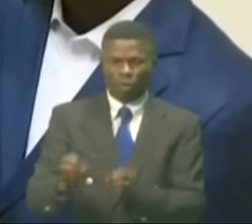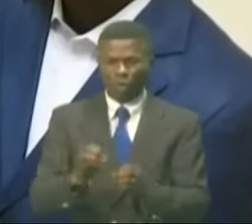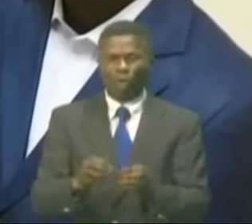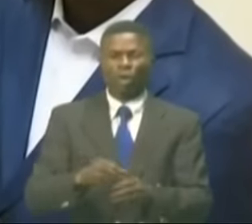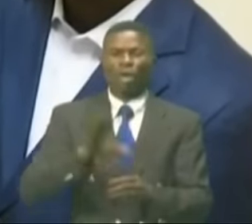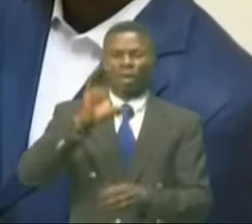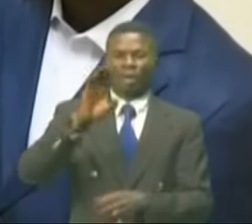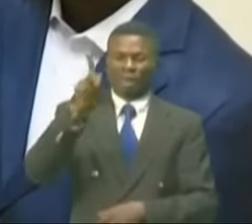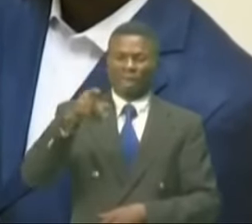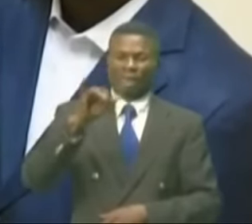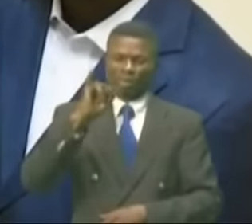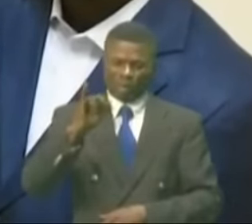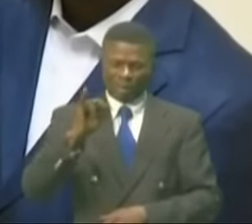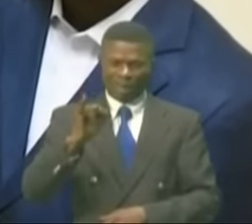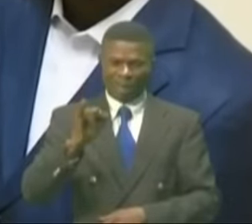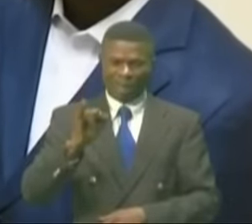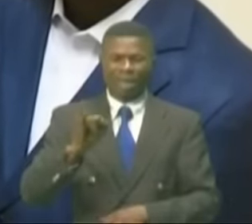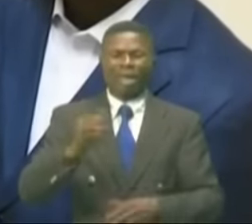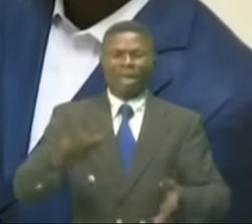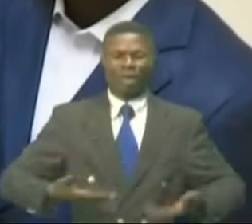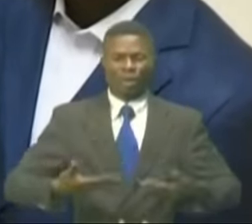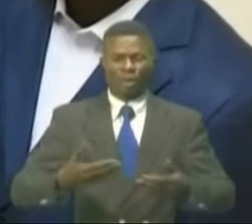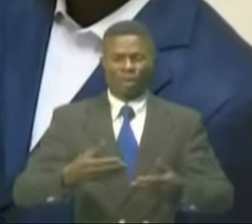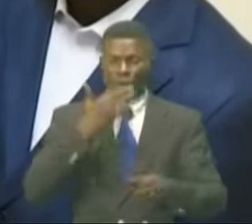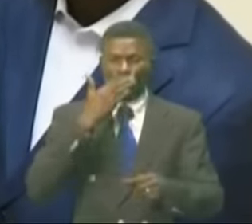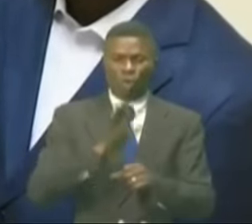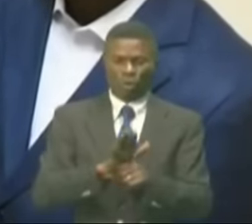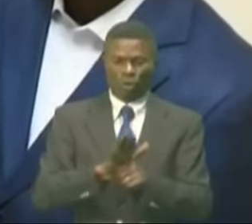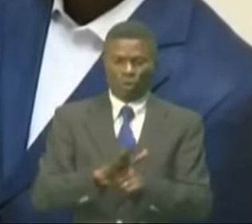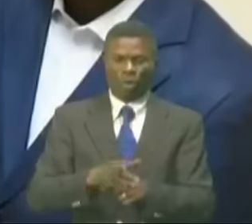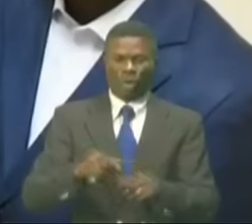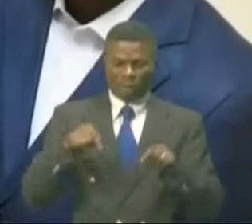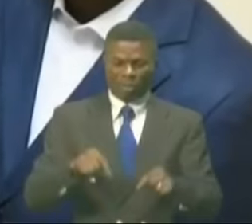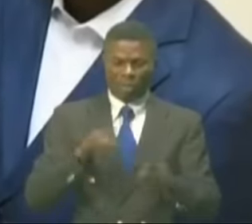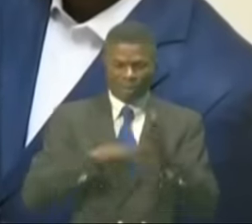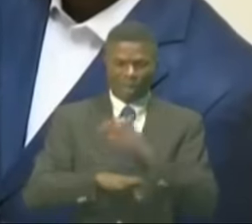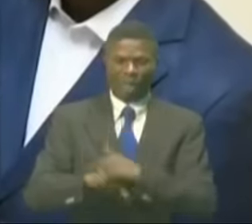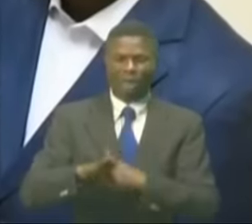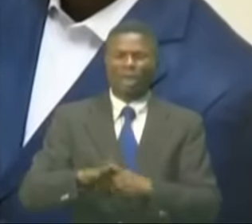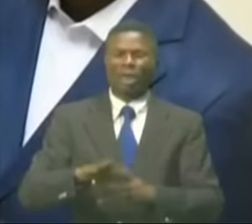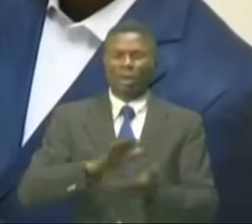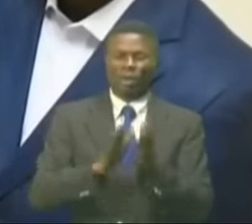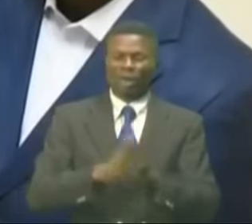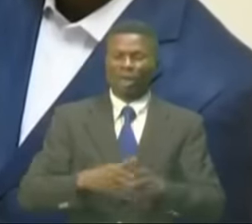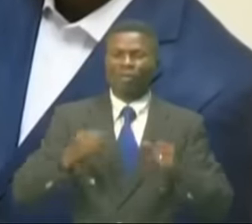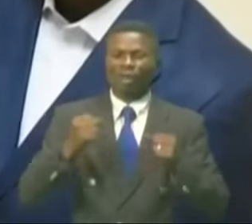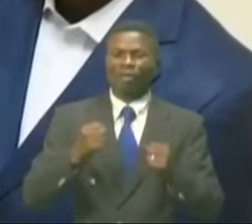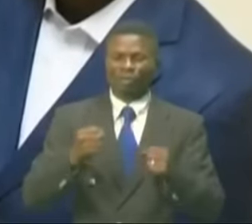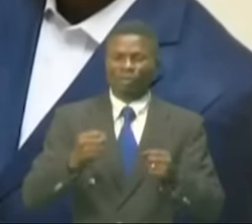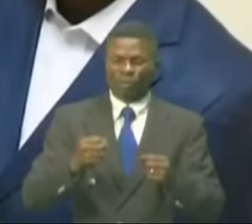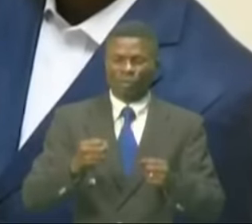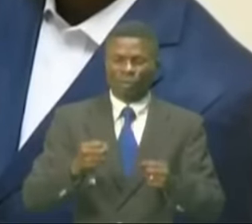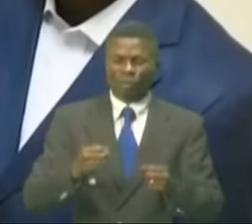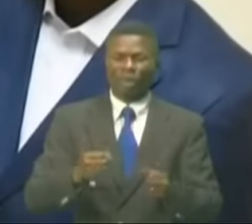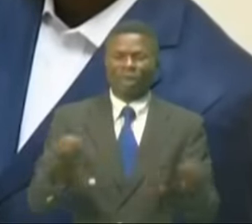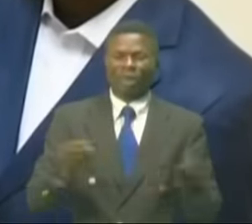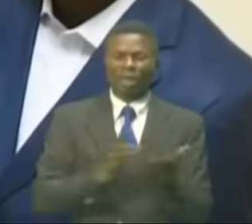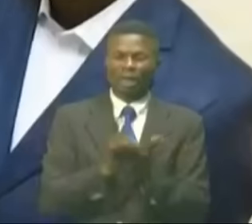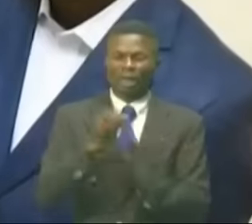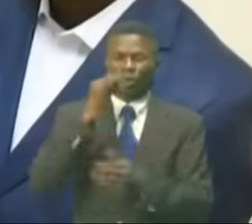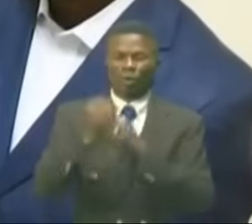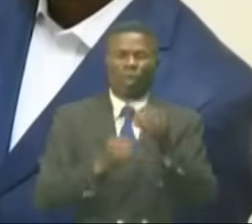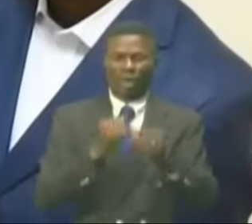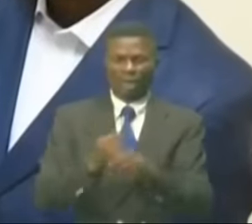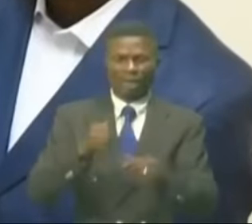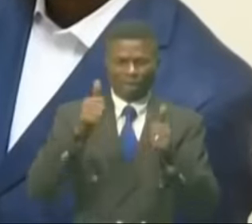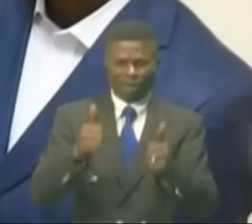les procès fictifs, on peut se rassurer que l'image des élites congolais, du point de vue international, a été très bien rayonnée.